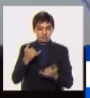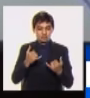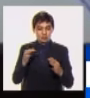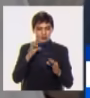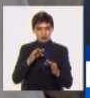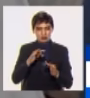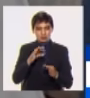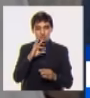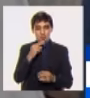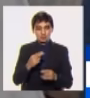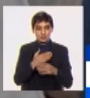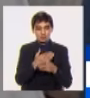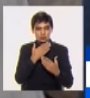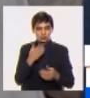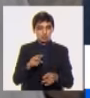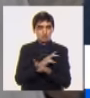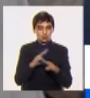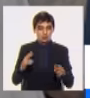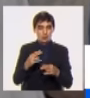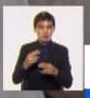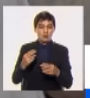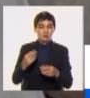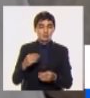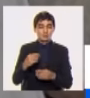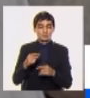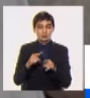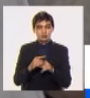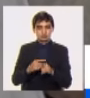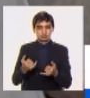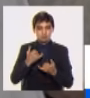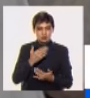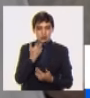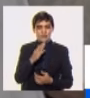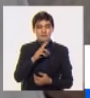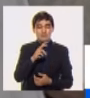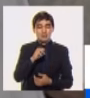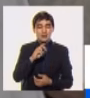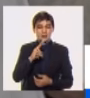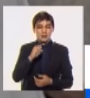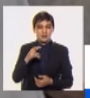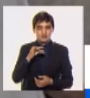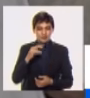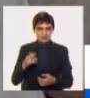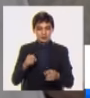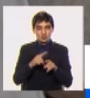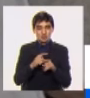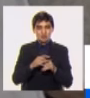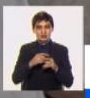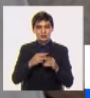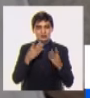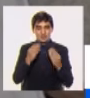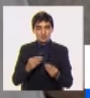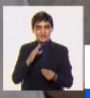никто не поздравлять даже я тебе говорю как блокадница на день снятия блокады